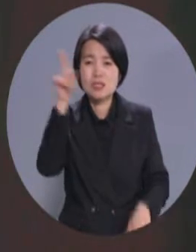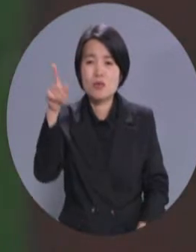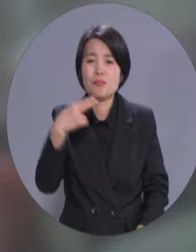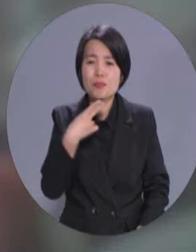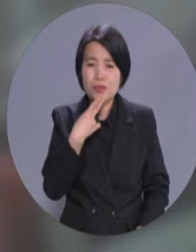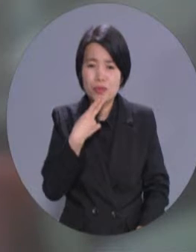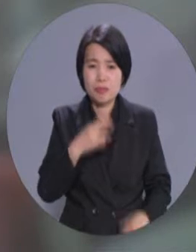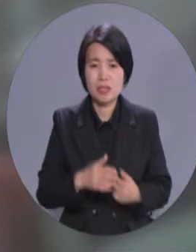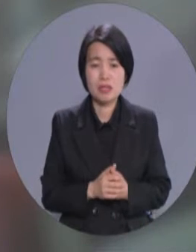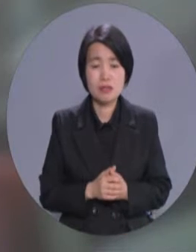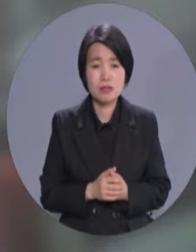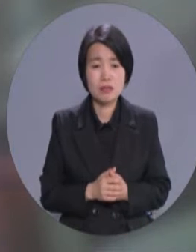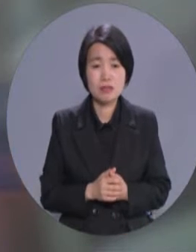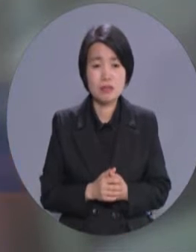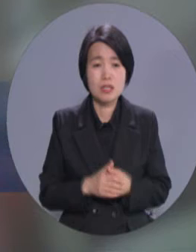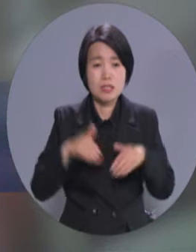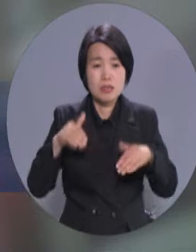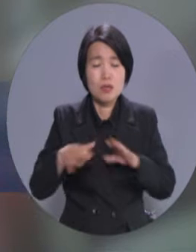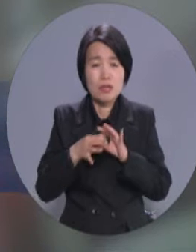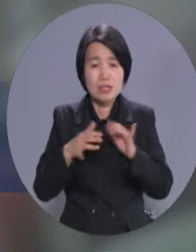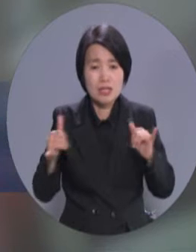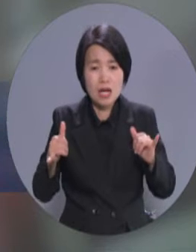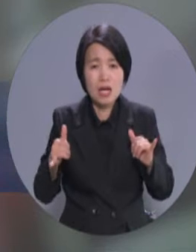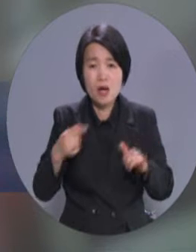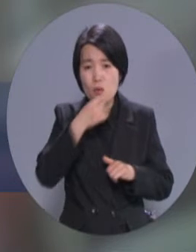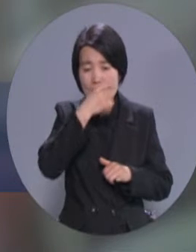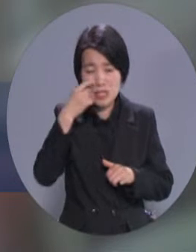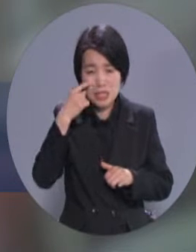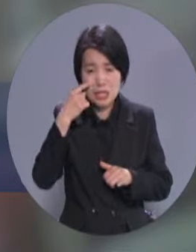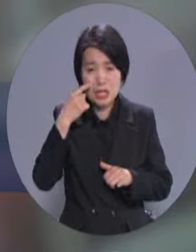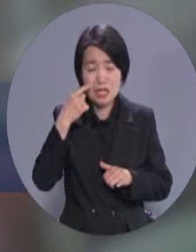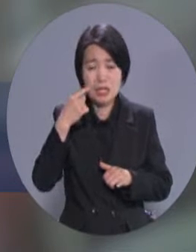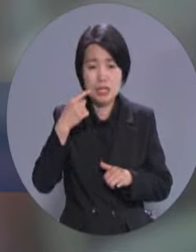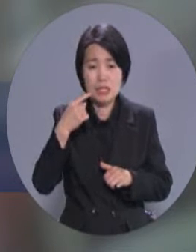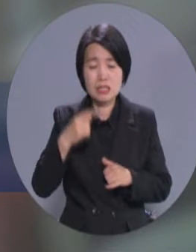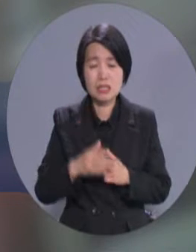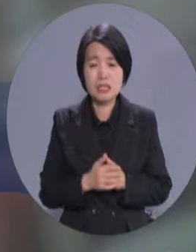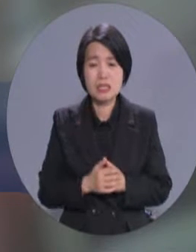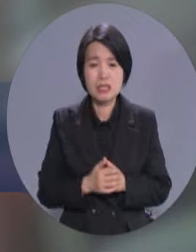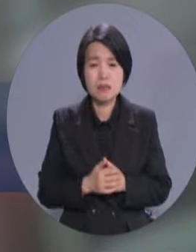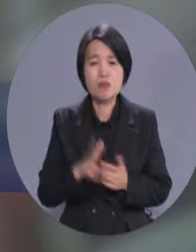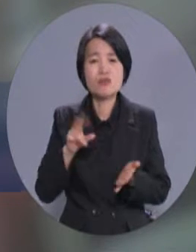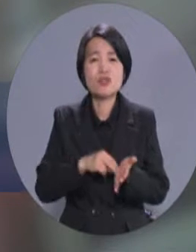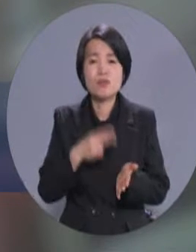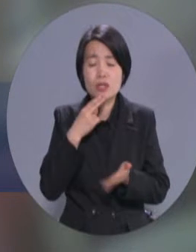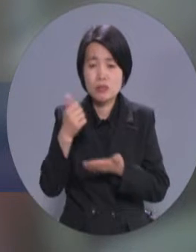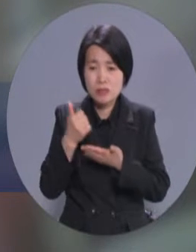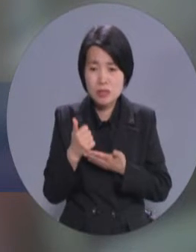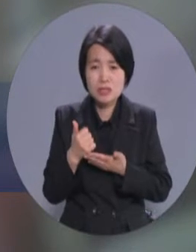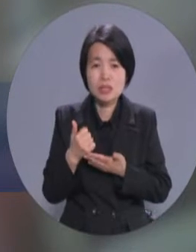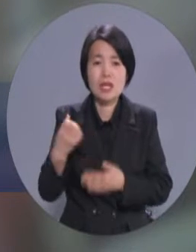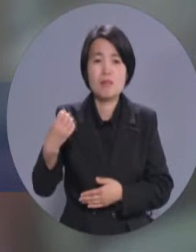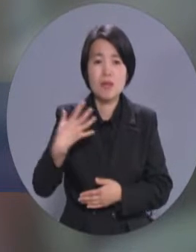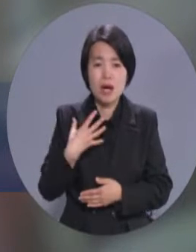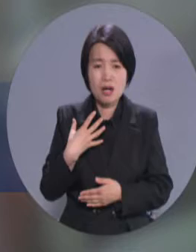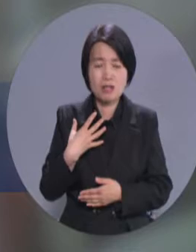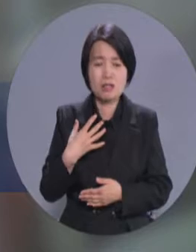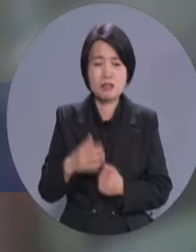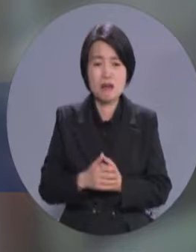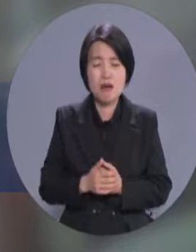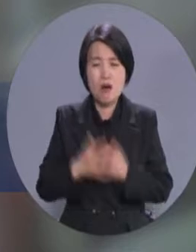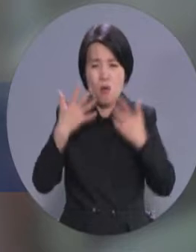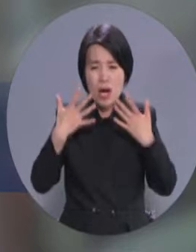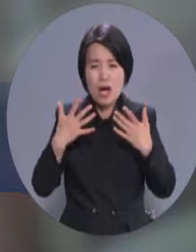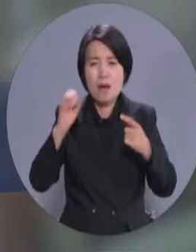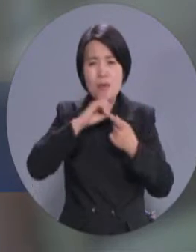않았습니다. 직원이나 관계된 사람들이 직접 확인을 했다면 상관이 없는데 손님들이 말씀하신 부분이랑